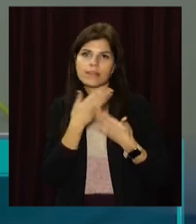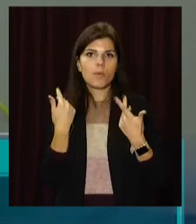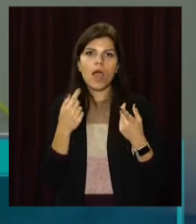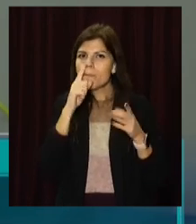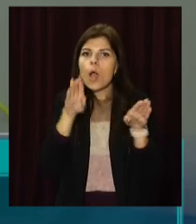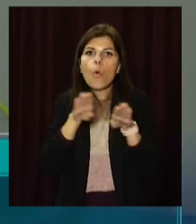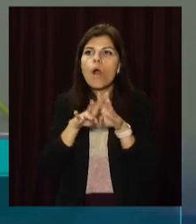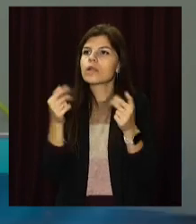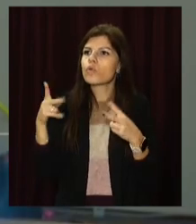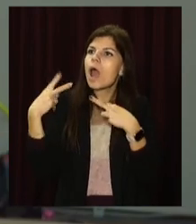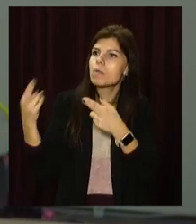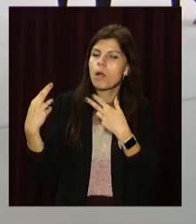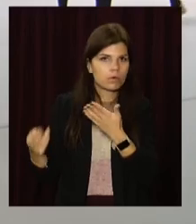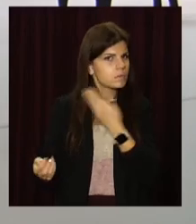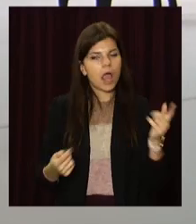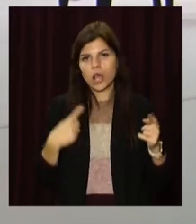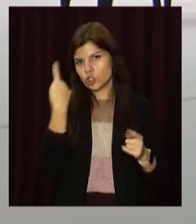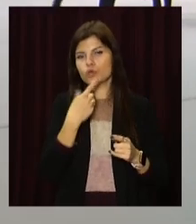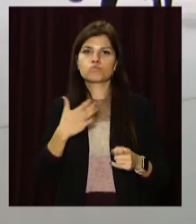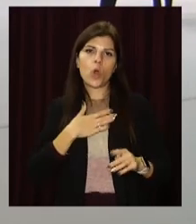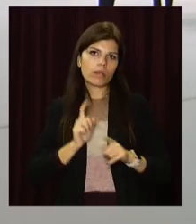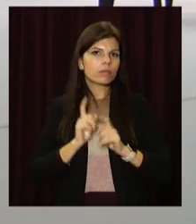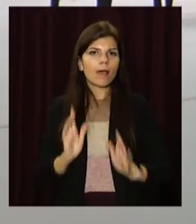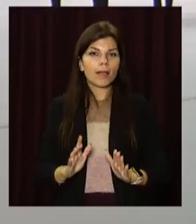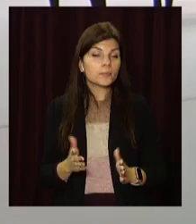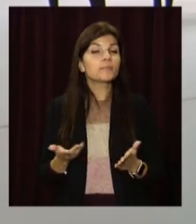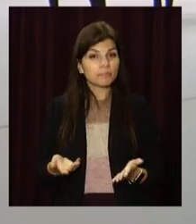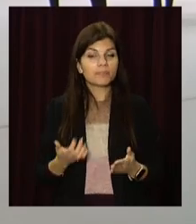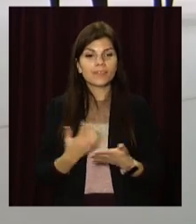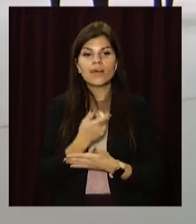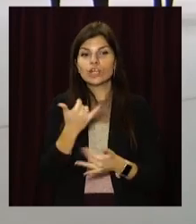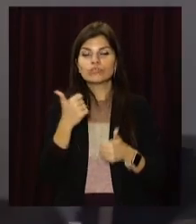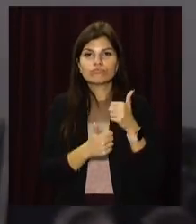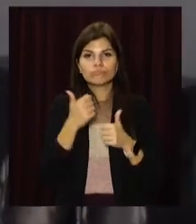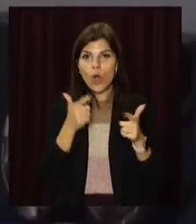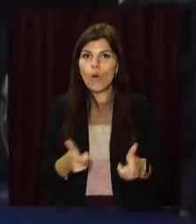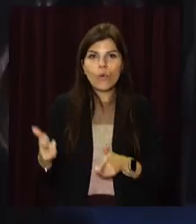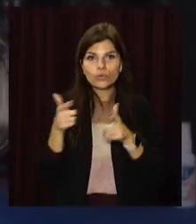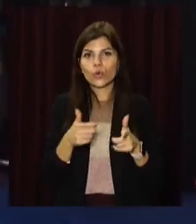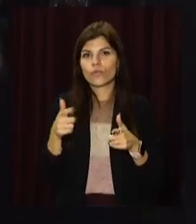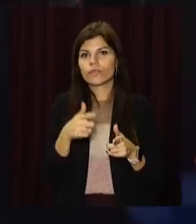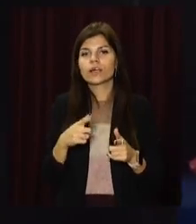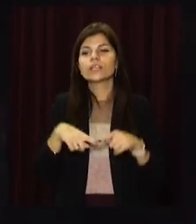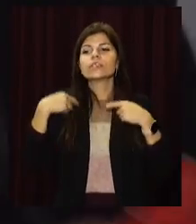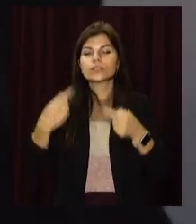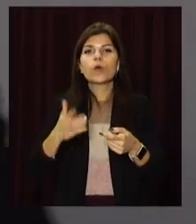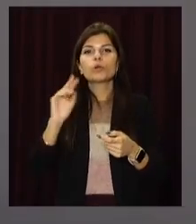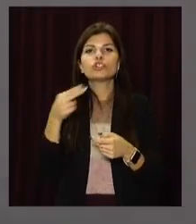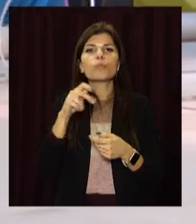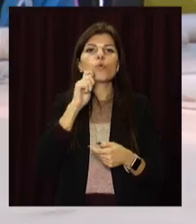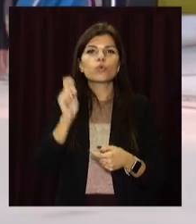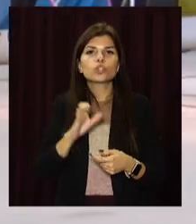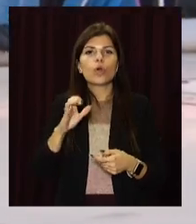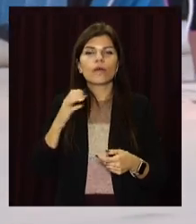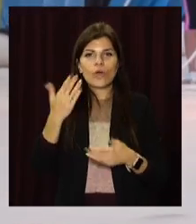экспрессивная. Это действительно у нее есть. Наразі Емілія Лавринець готується до нових спортивних висот. Наступна з них – це чемпіонат